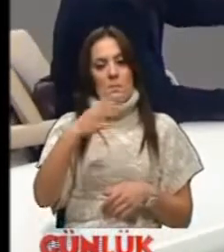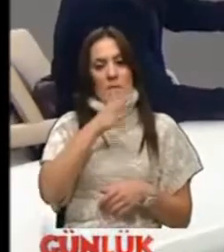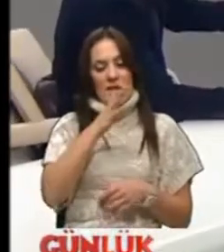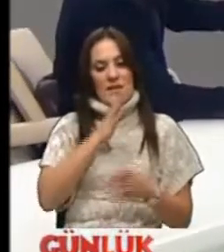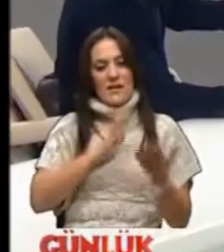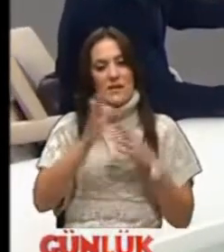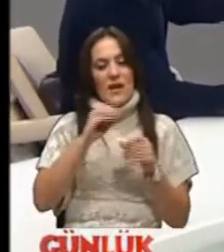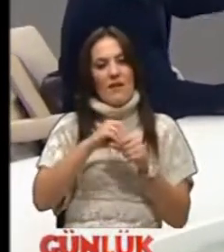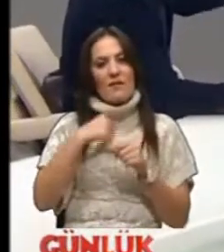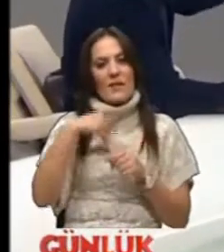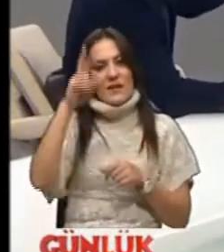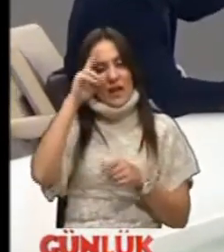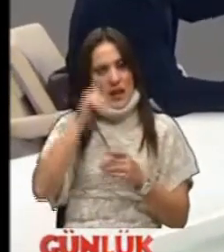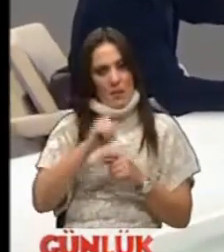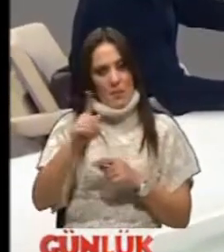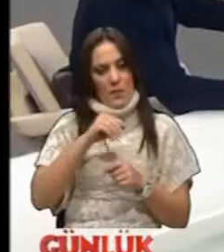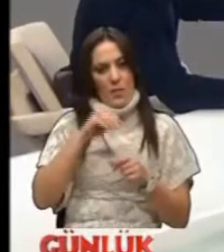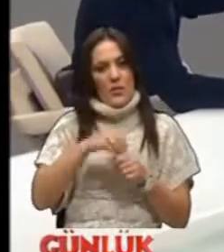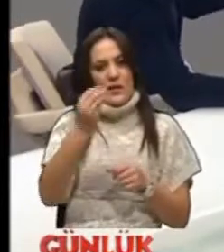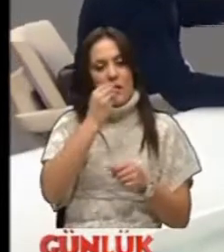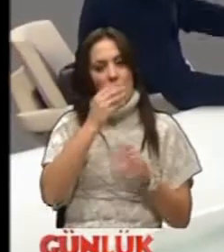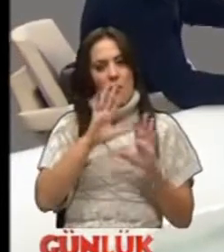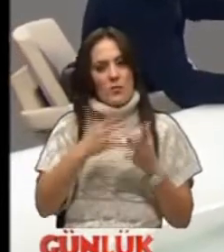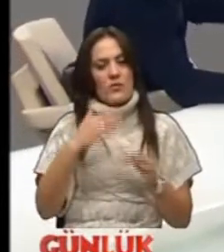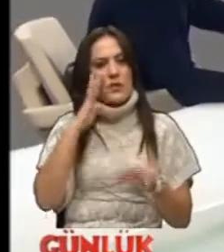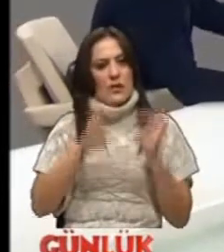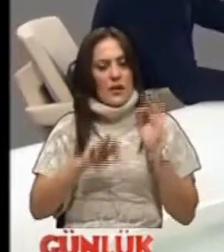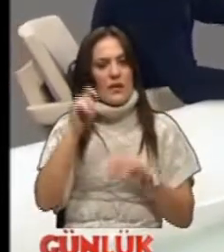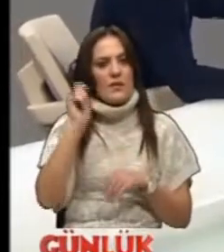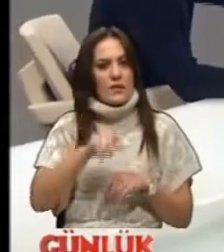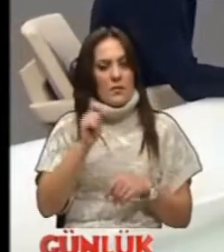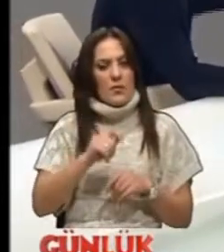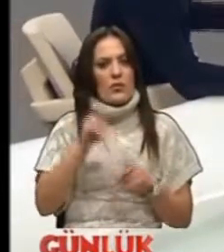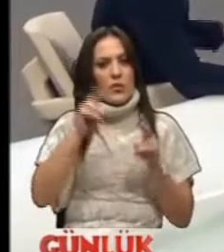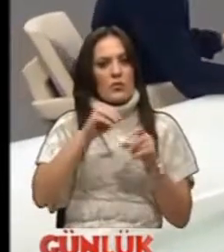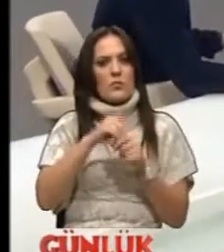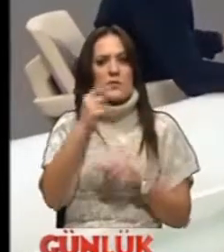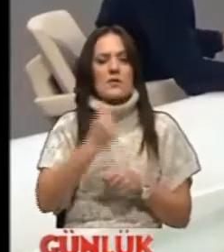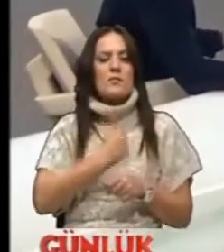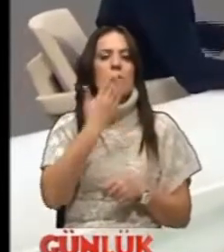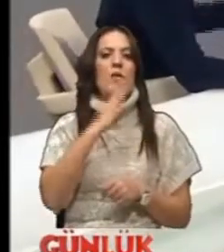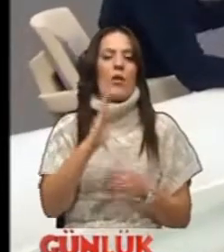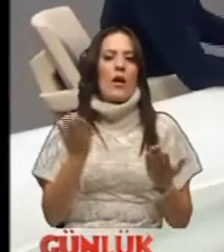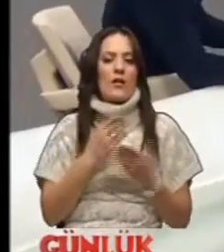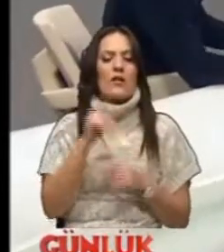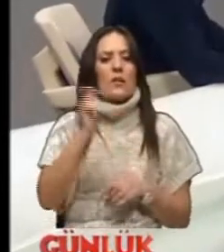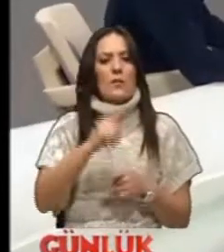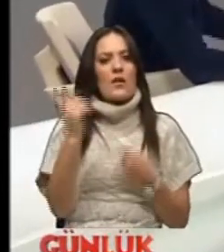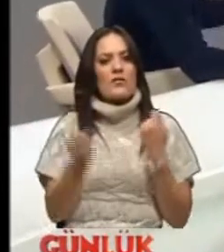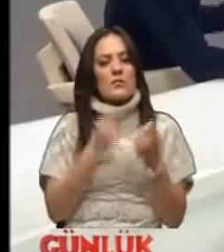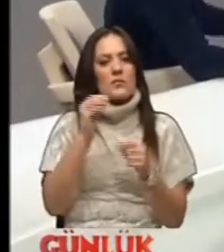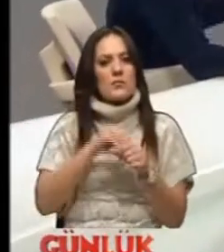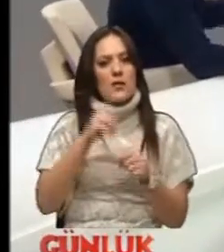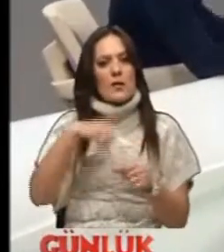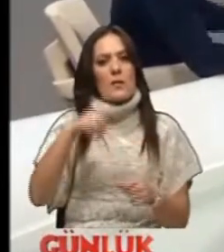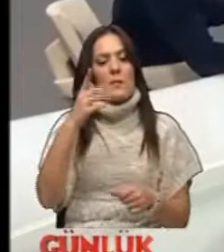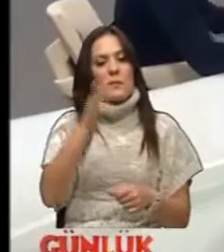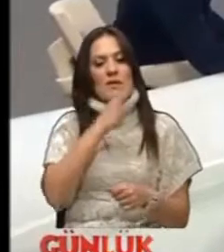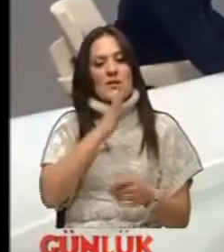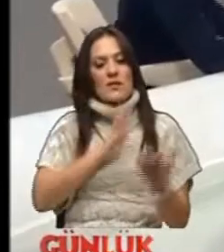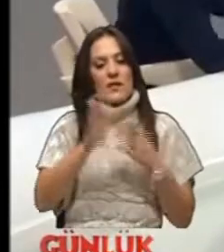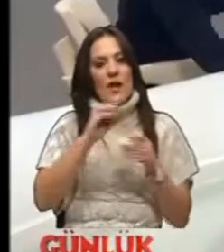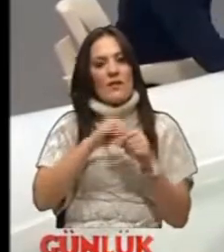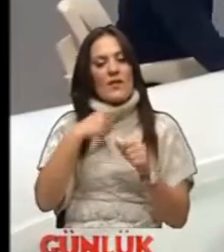bilişsel davranışçı terapiyle bu yeme bozukluklarının tedavisinin yapıldığı konusunda bir sıkıntımız yok artık. Çünkü yapılan çalışmalar bilişsel